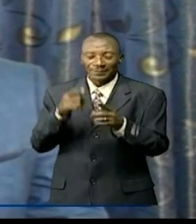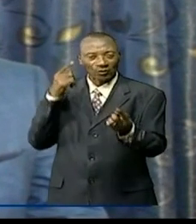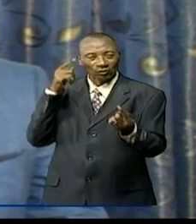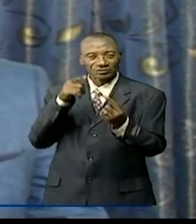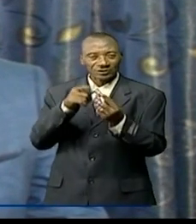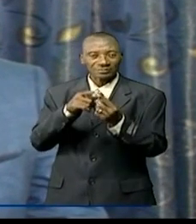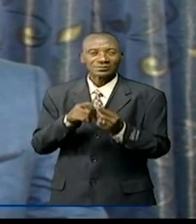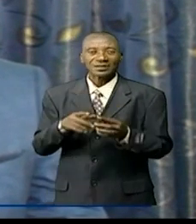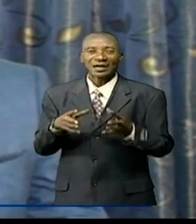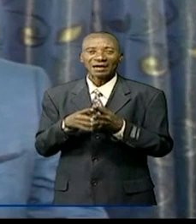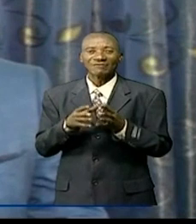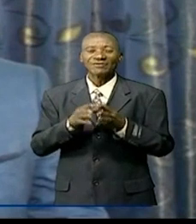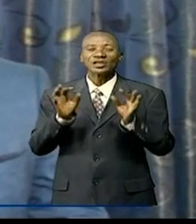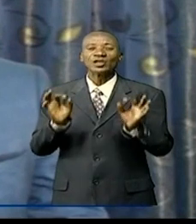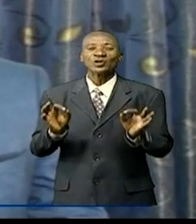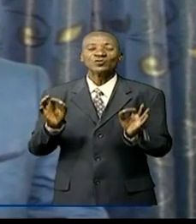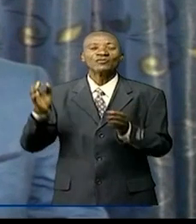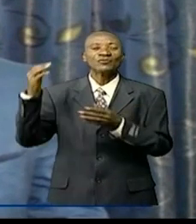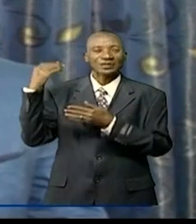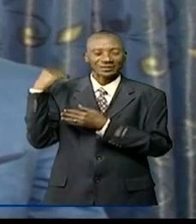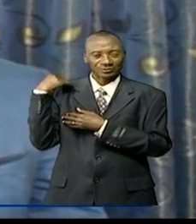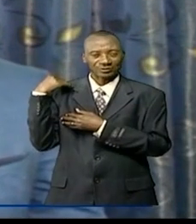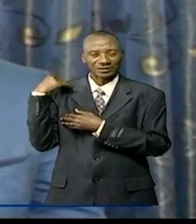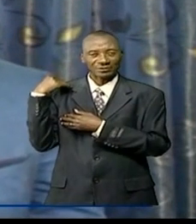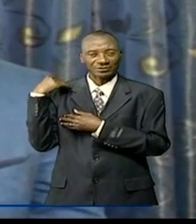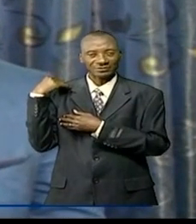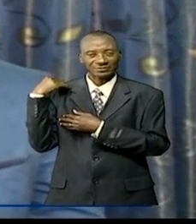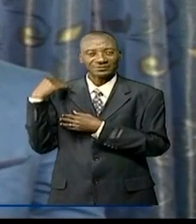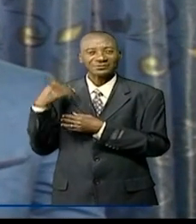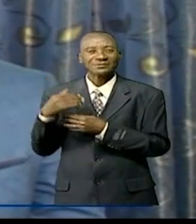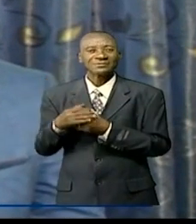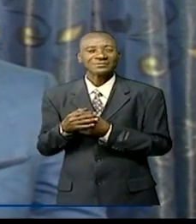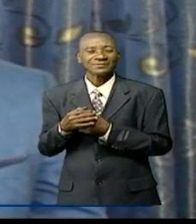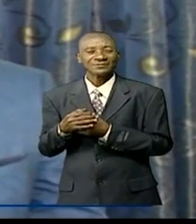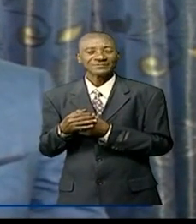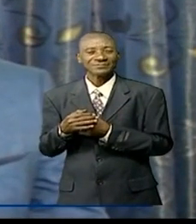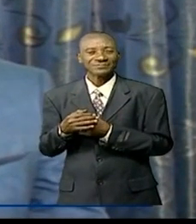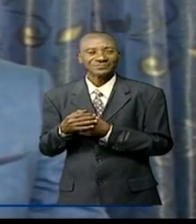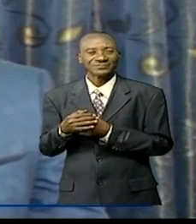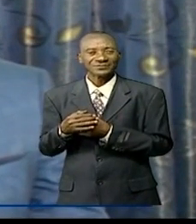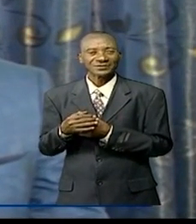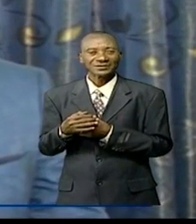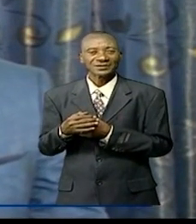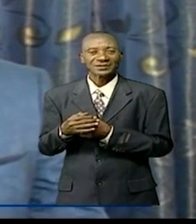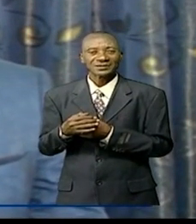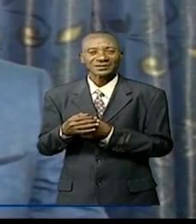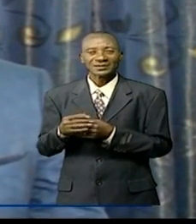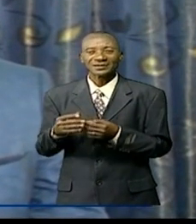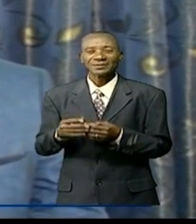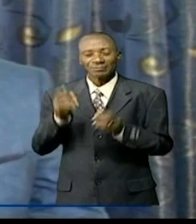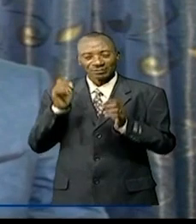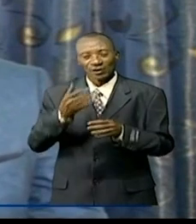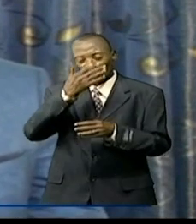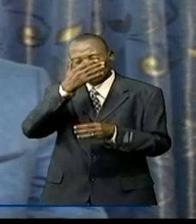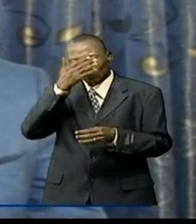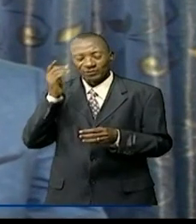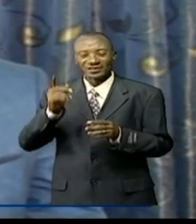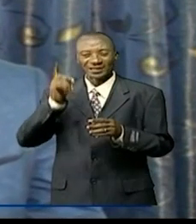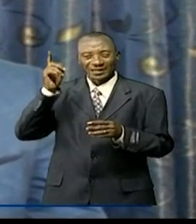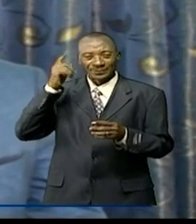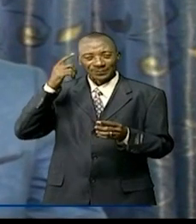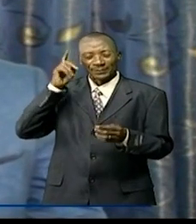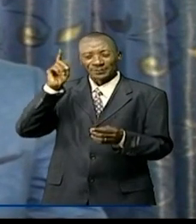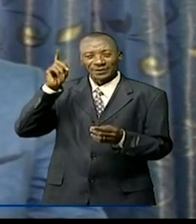nouveau mandataire qui est le sous-agent au premier contrat initial, créant ainsi